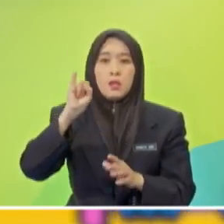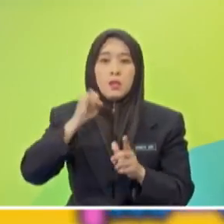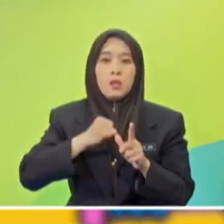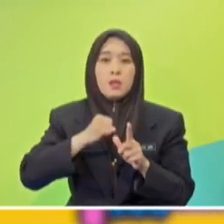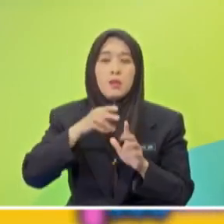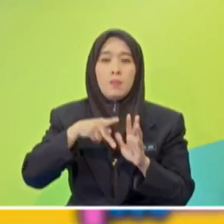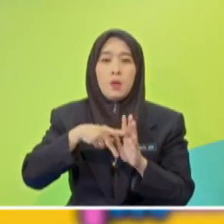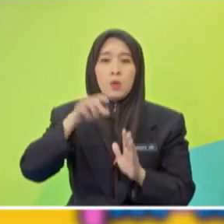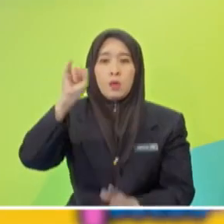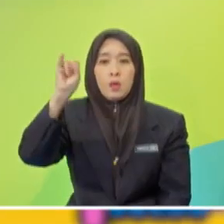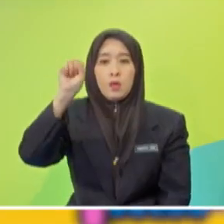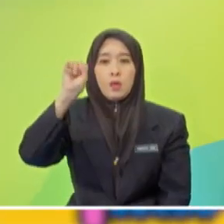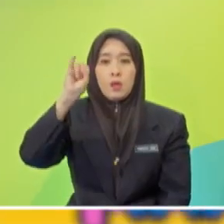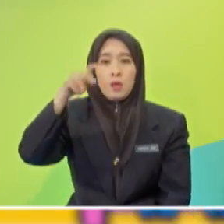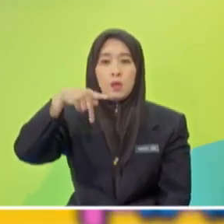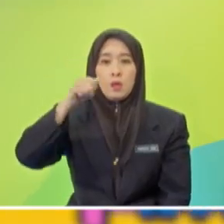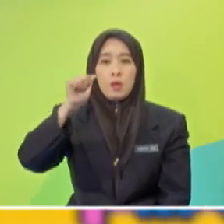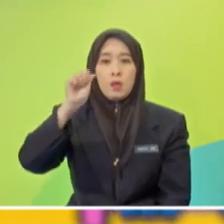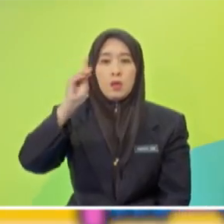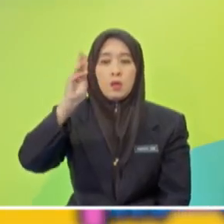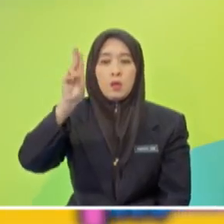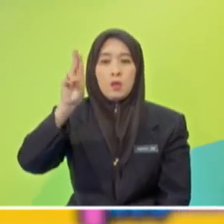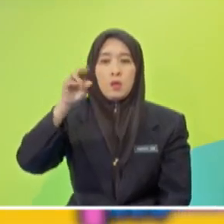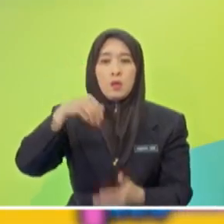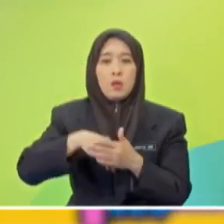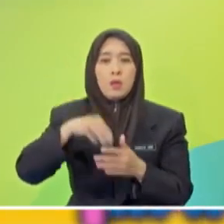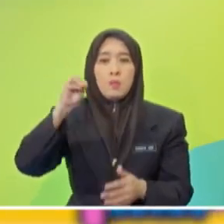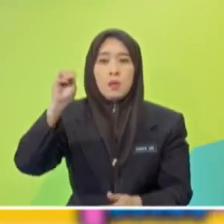boleh selesaikan dulu dalam ayat matematika